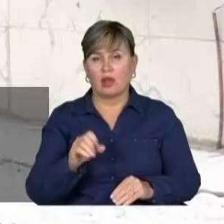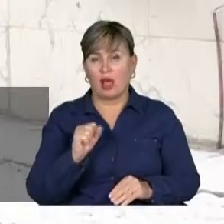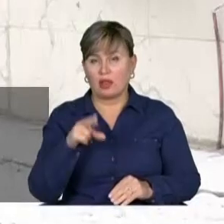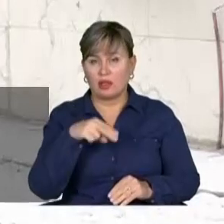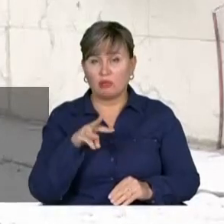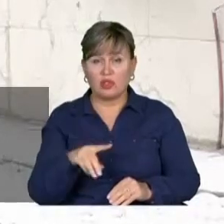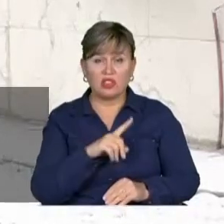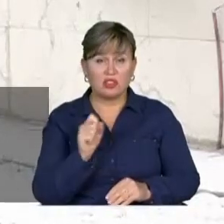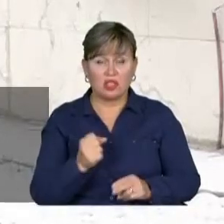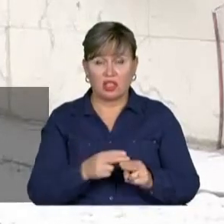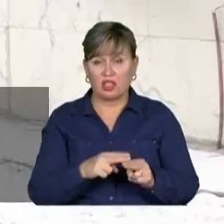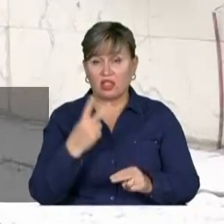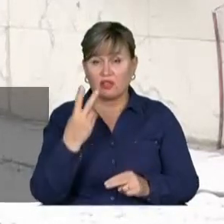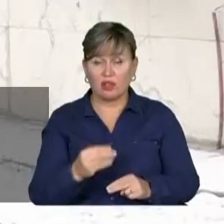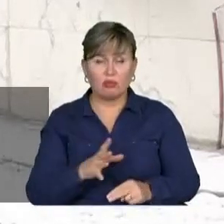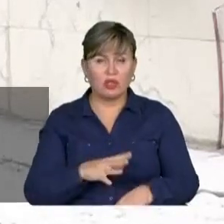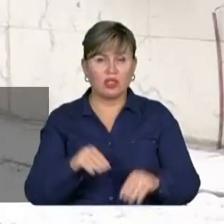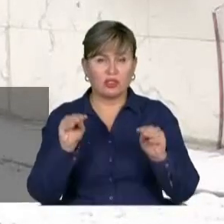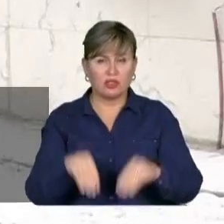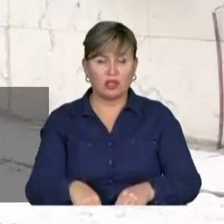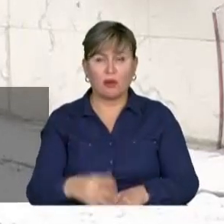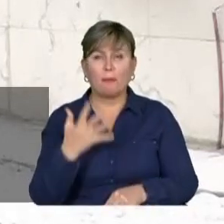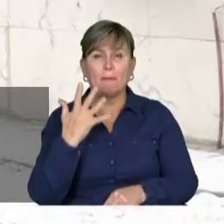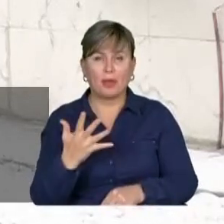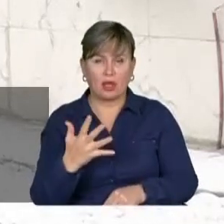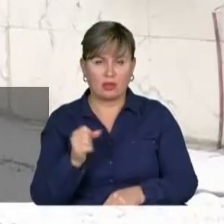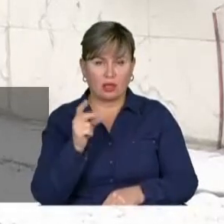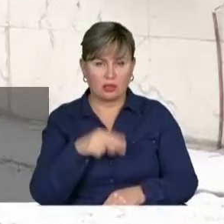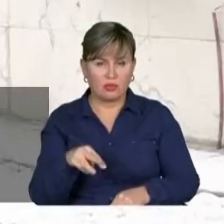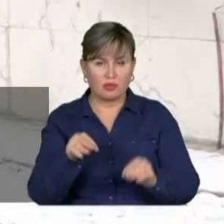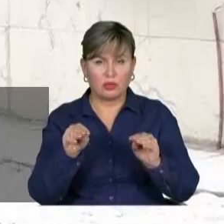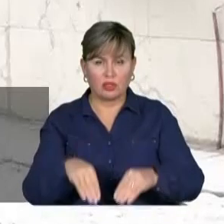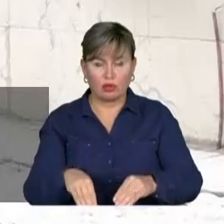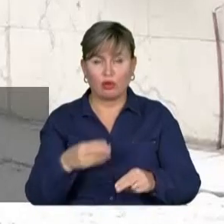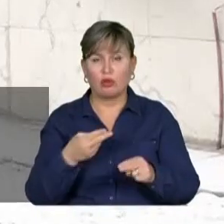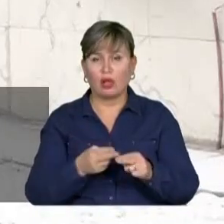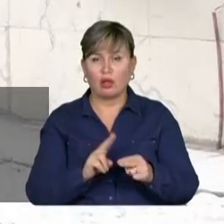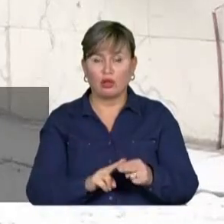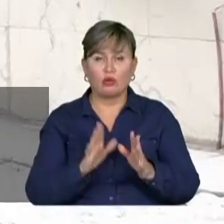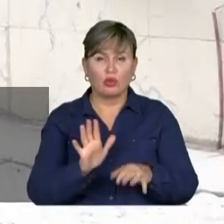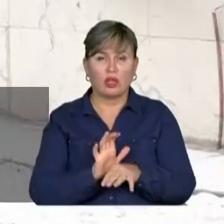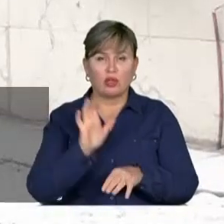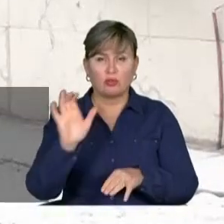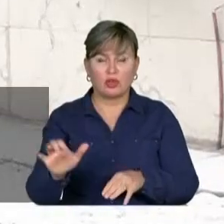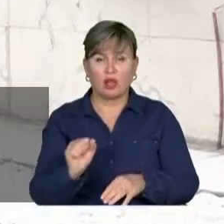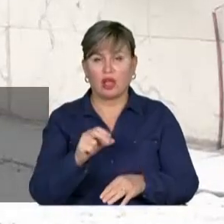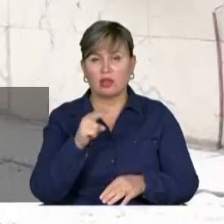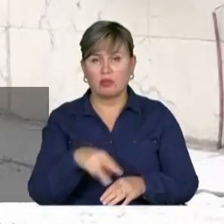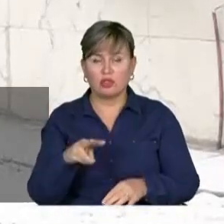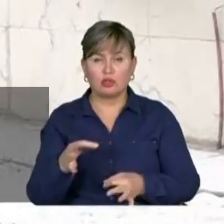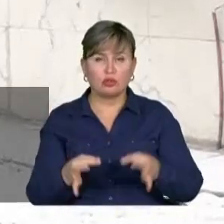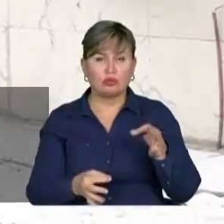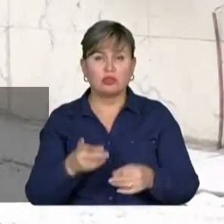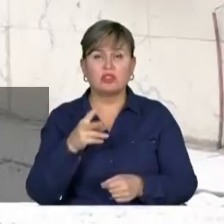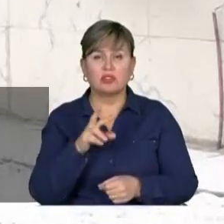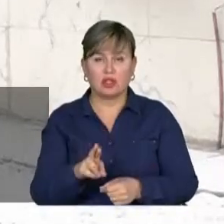дня было составлено 5 административных протоколов, которые будут направлены в административный суд для